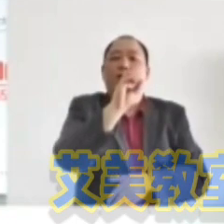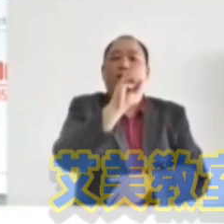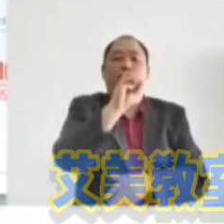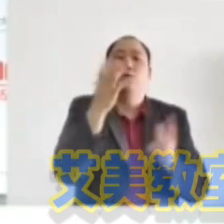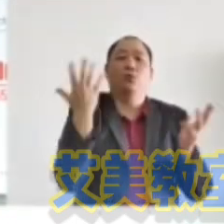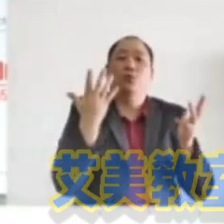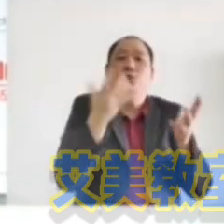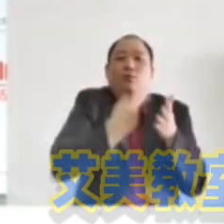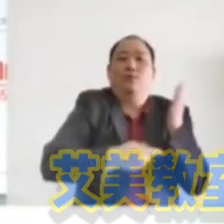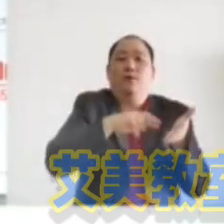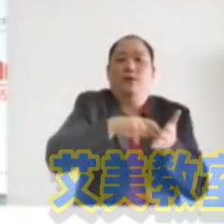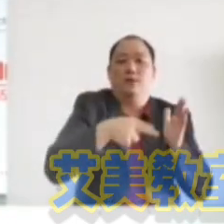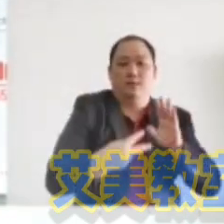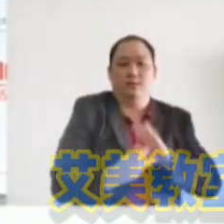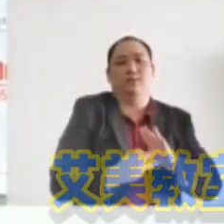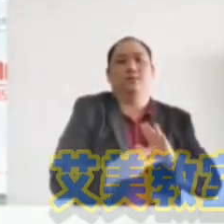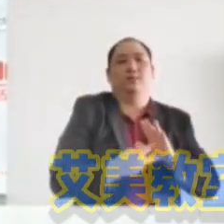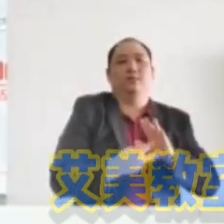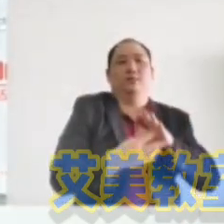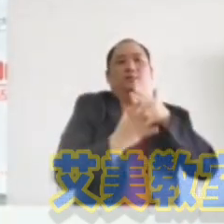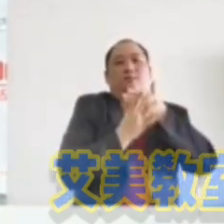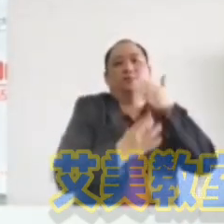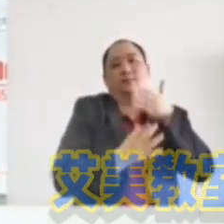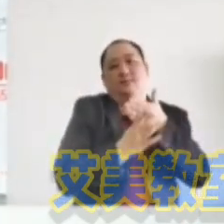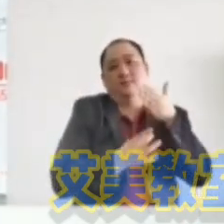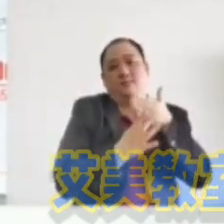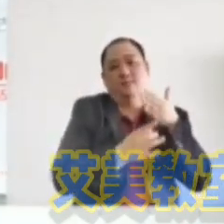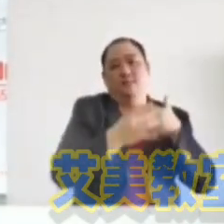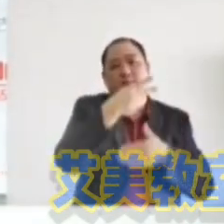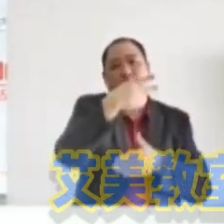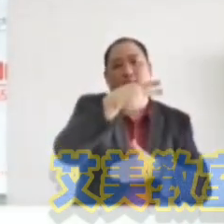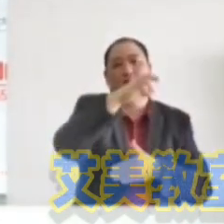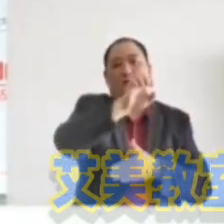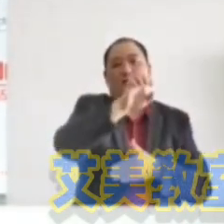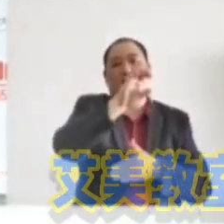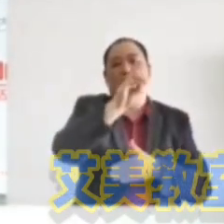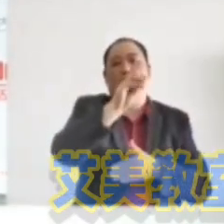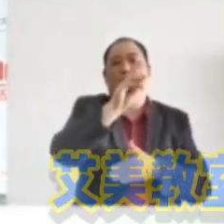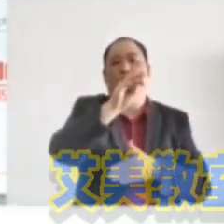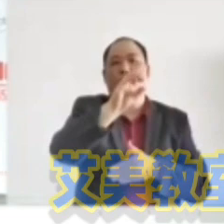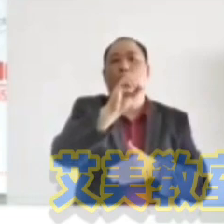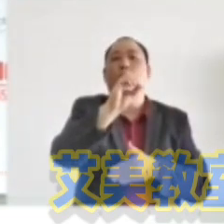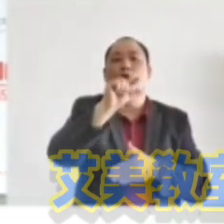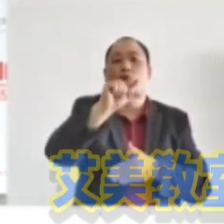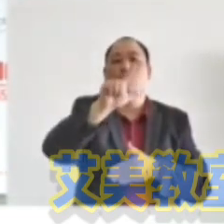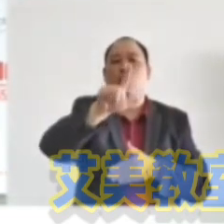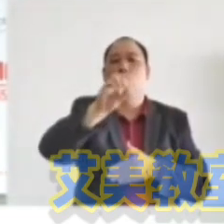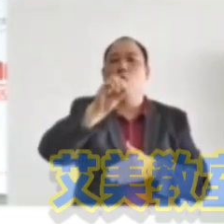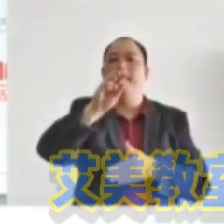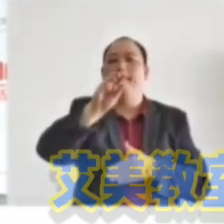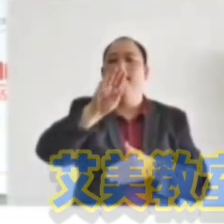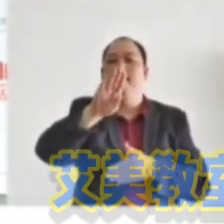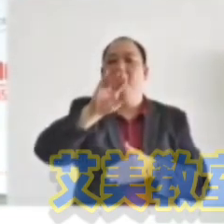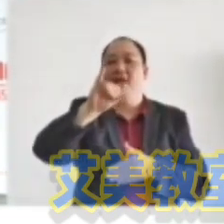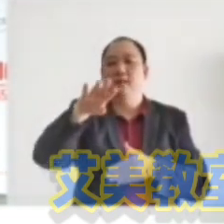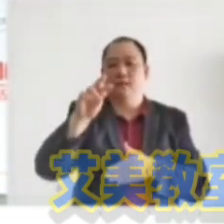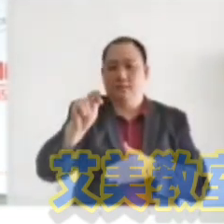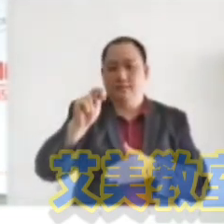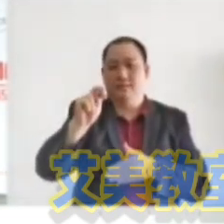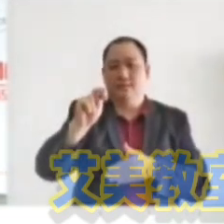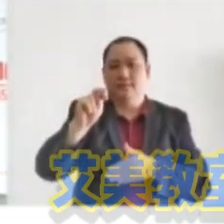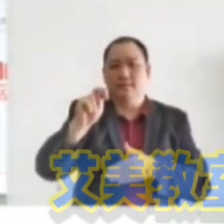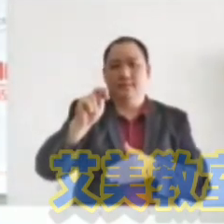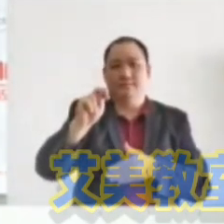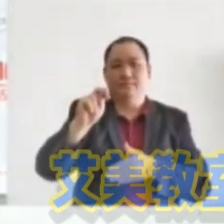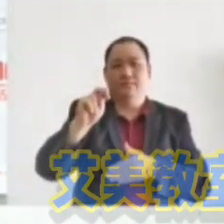首先 Hemo 代表着 Hemoglobin， Hemoglobin 也代表着我们的红血素，它的工作就是